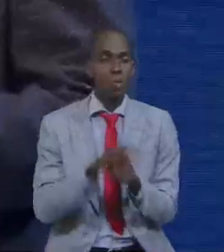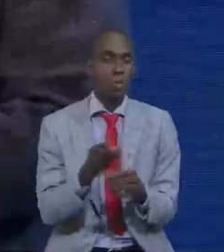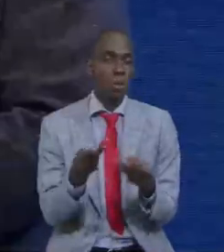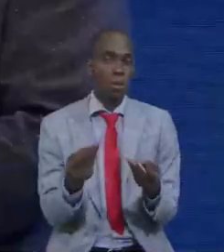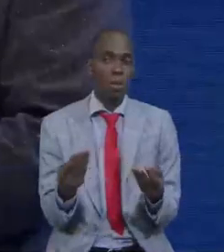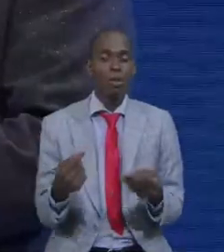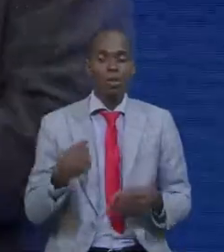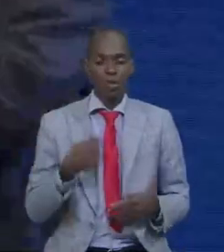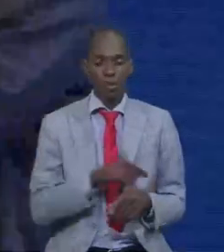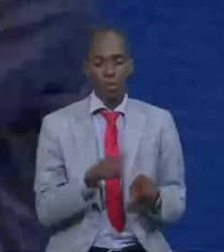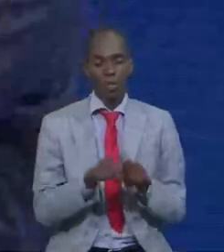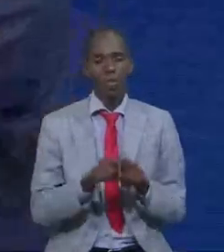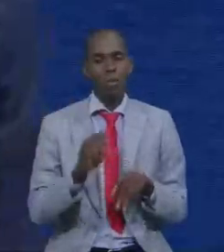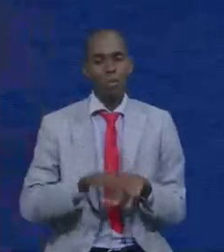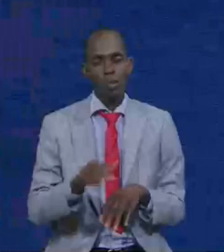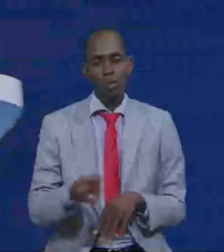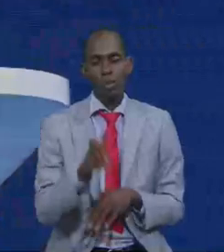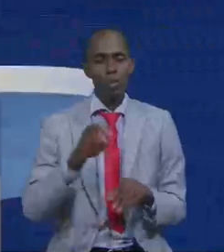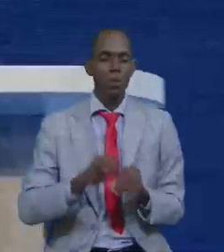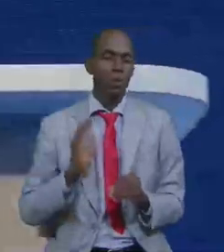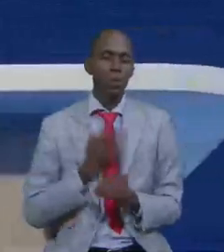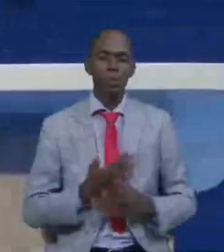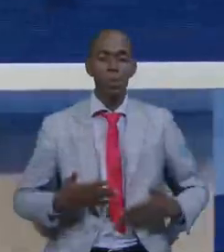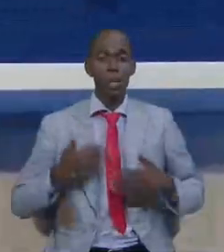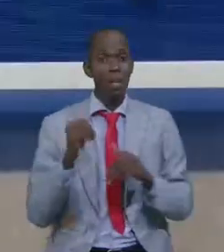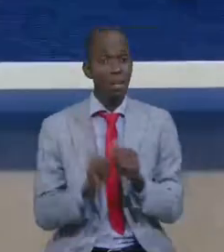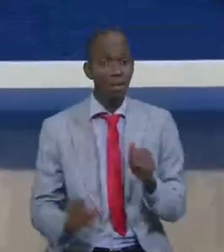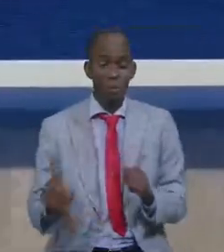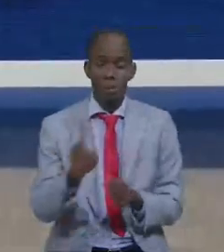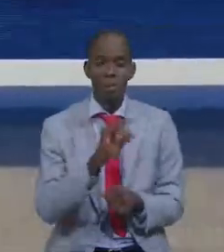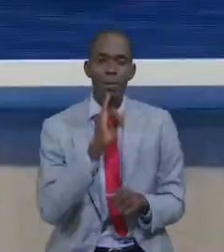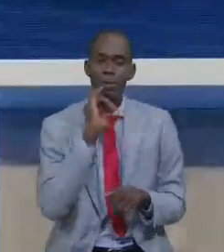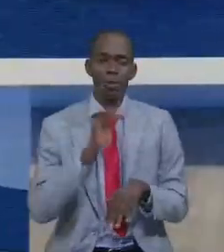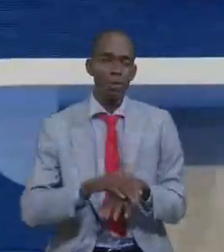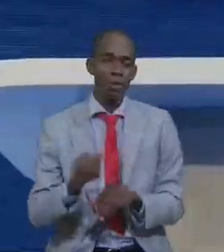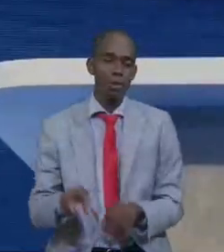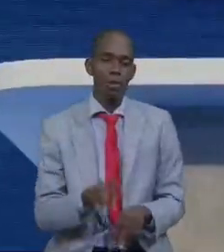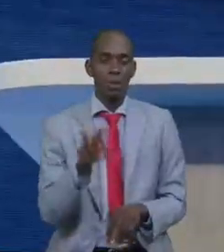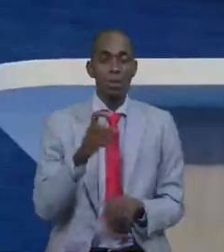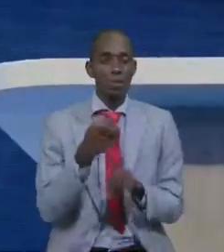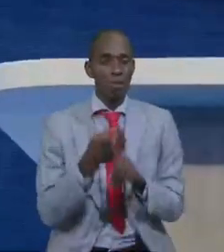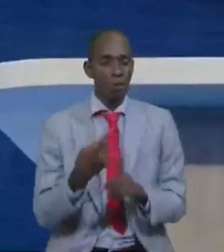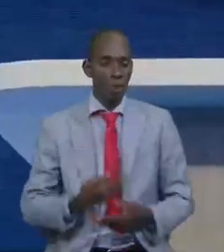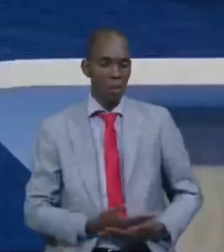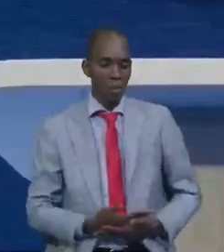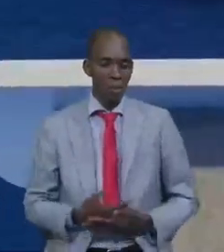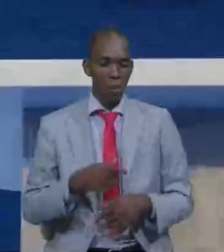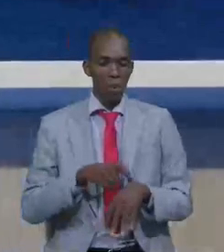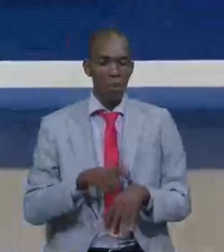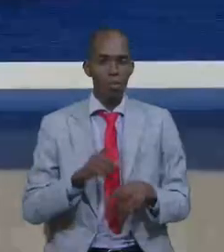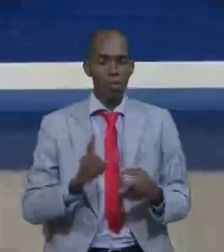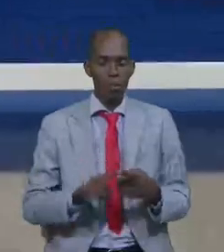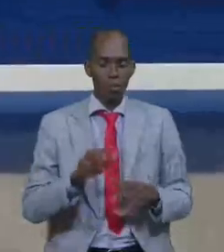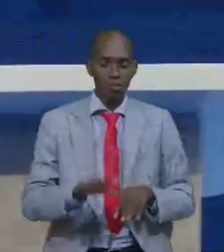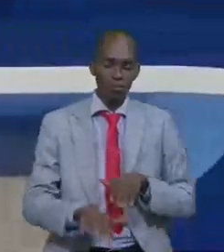vie. Et tout le monde est en voyage, de bébé jusqu'à l'enfant qui